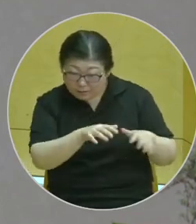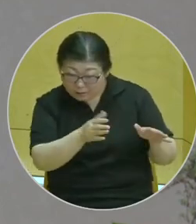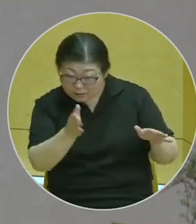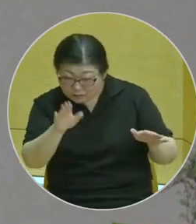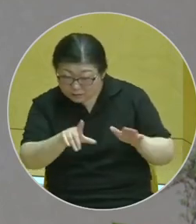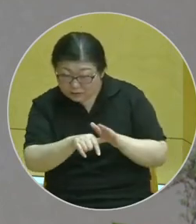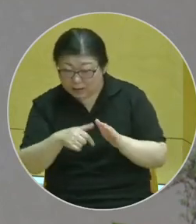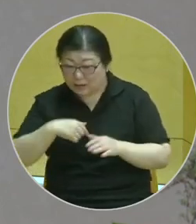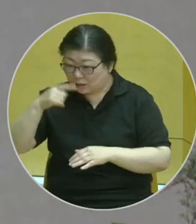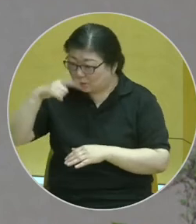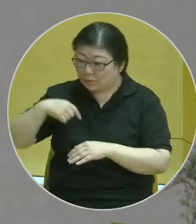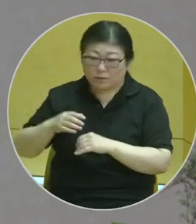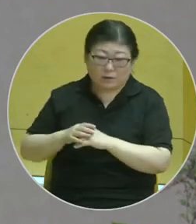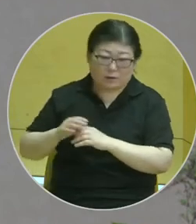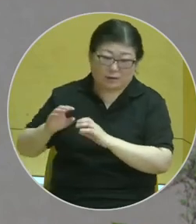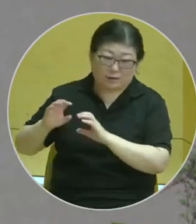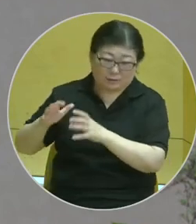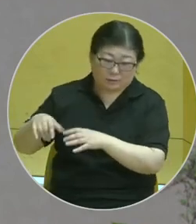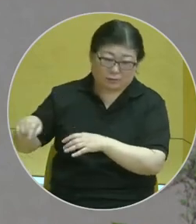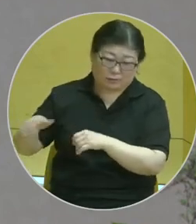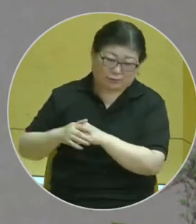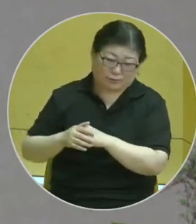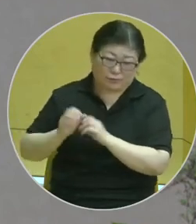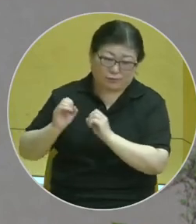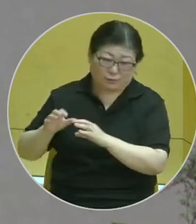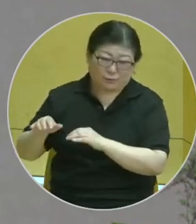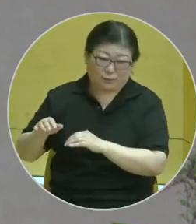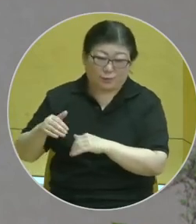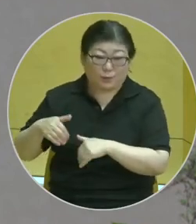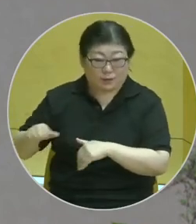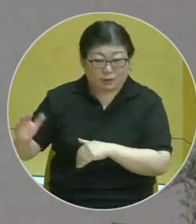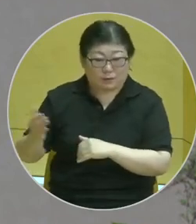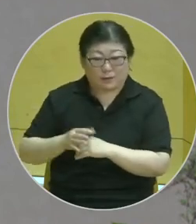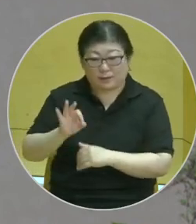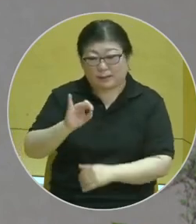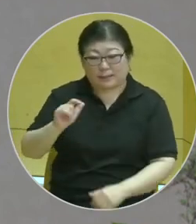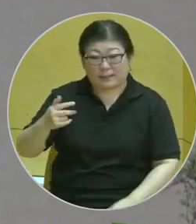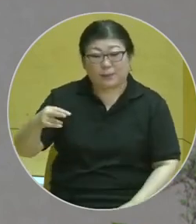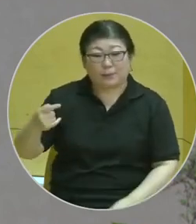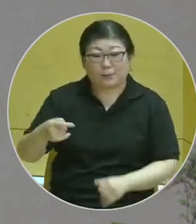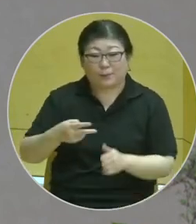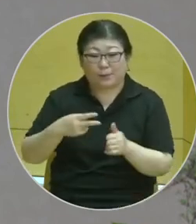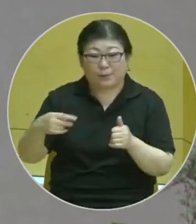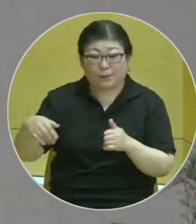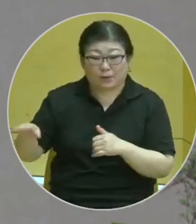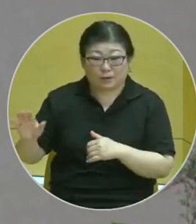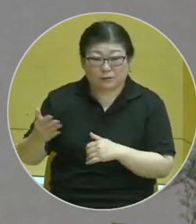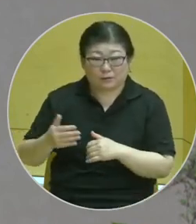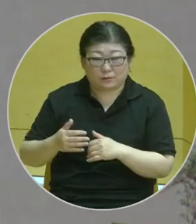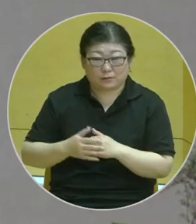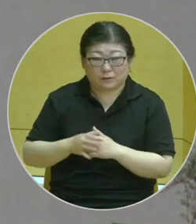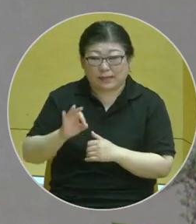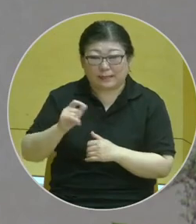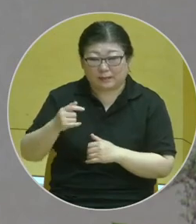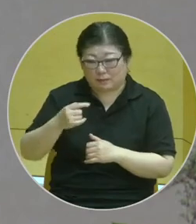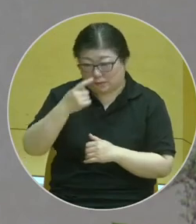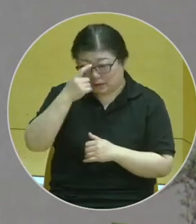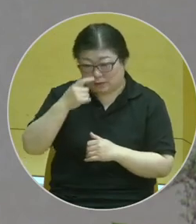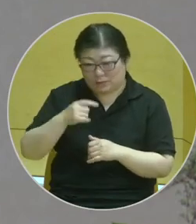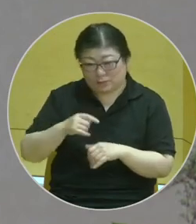쪽으로 일을 꼭 그 고개를 돌립니다 성기도 인도의 오게 됩니다 인도에 가면 인도의 많은 그 산중에